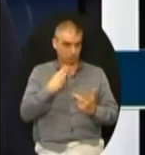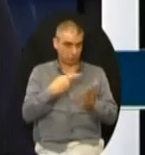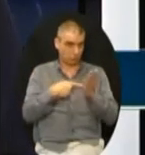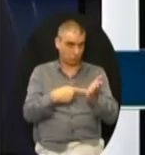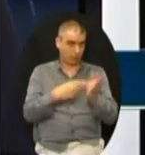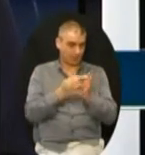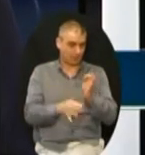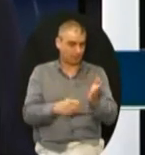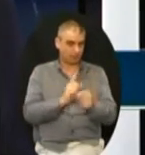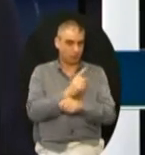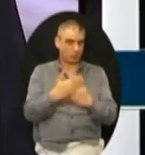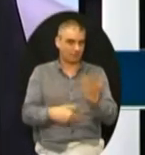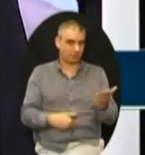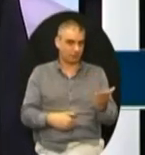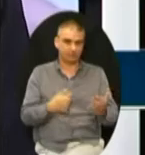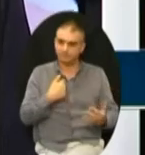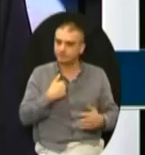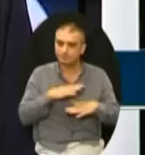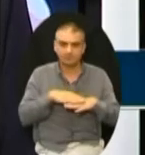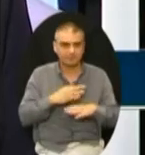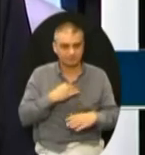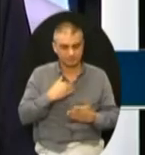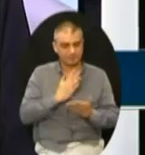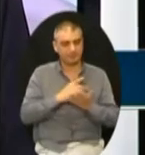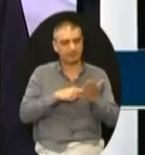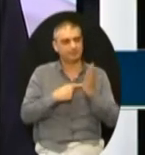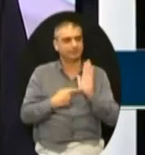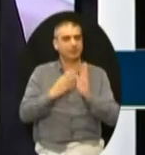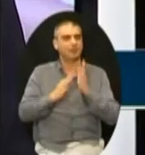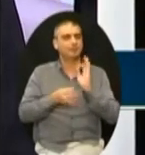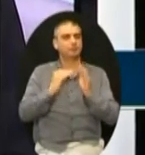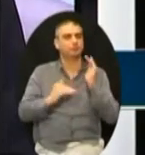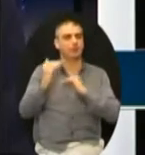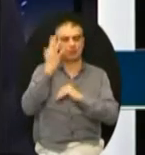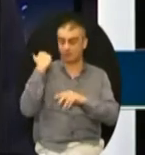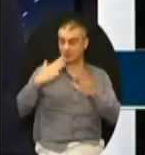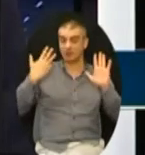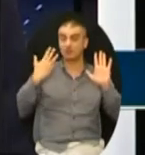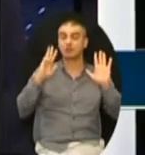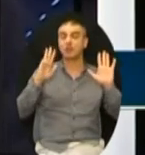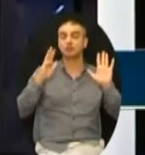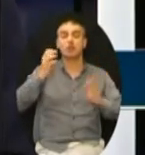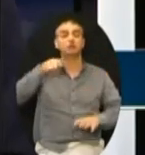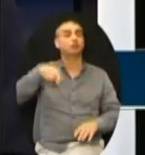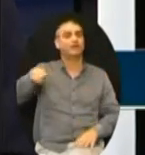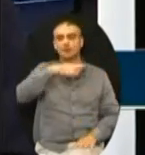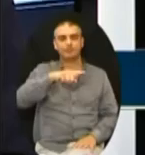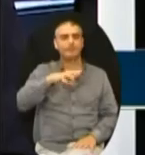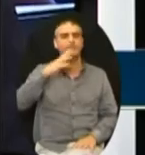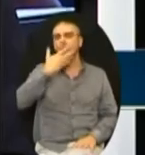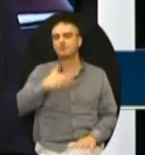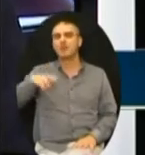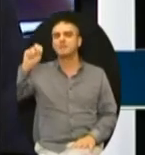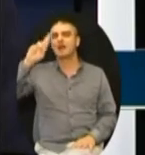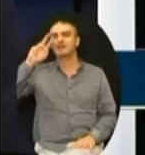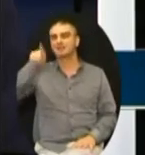כדוגמה קונקרטית מהעת האחרונה. אני מתוקף תפקידי הצגתי לאחרונה בבית המשפט העליון בפני 9 שופטים את העניין של מרזל ביחד עם